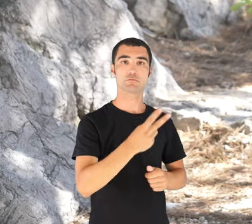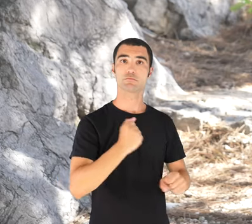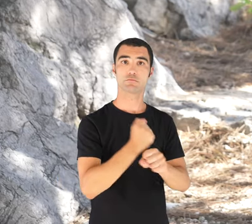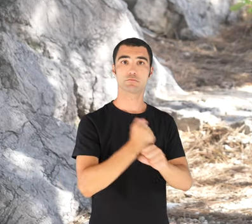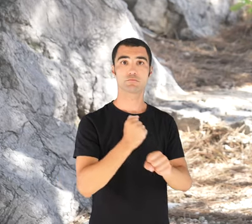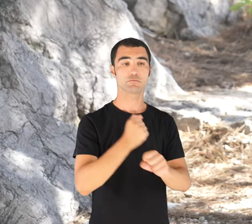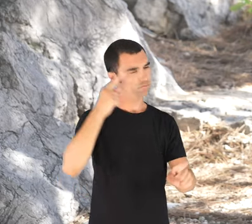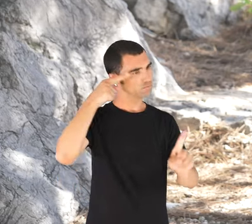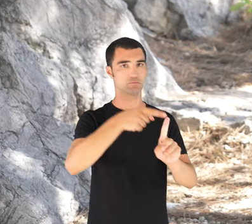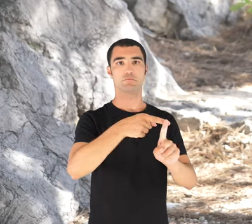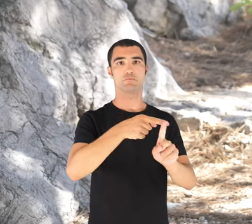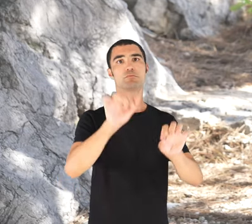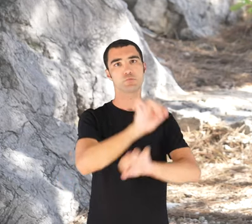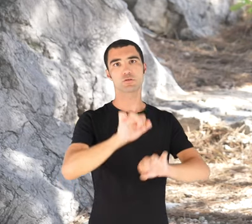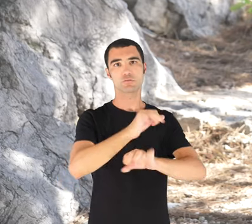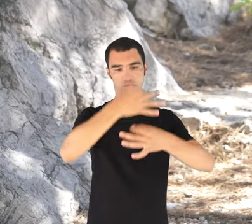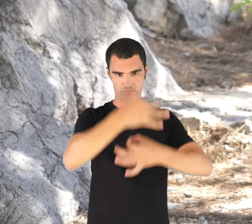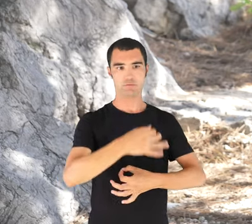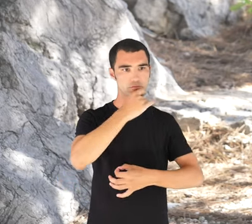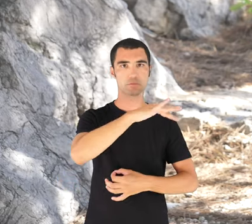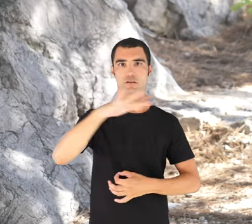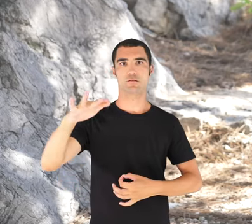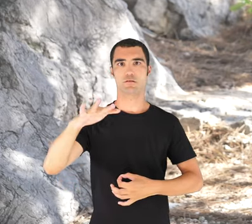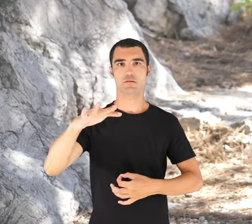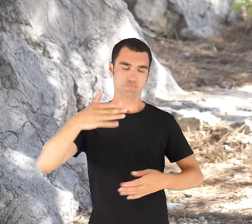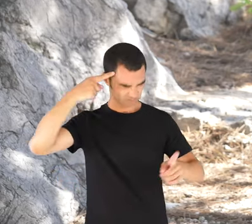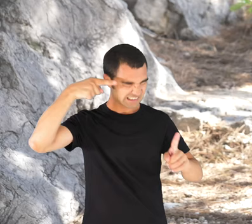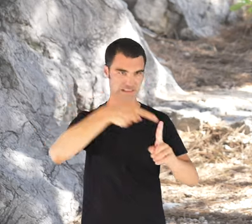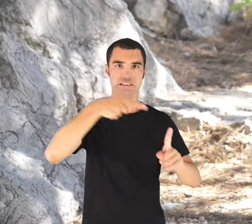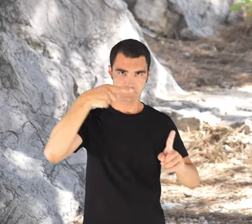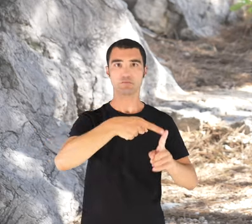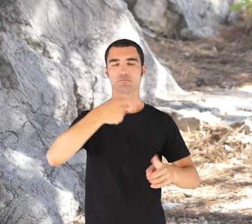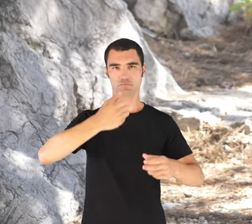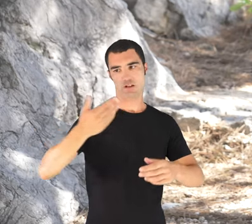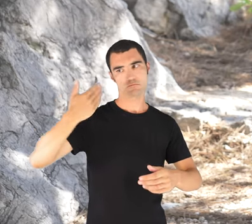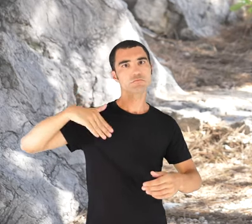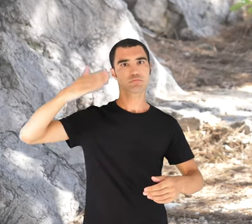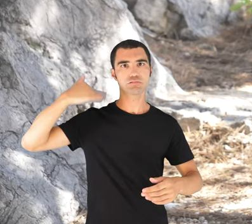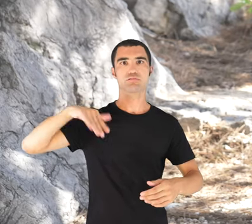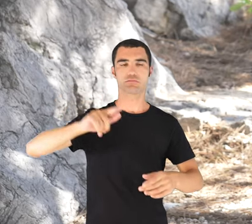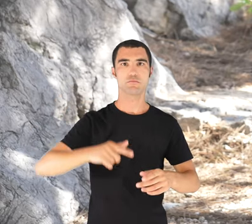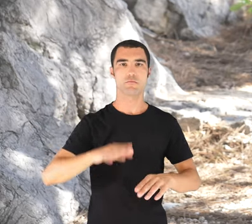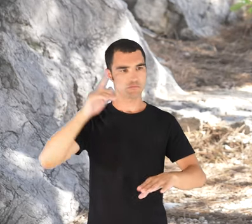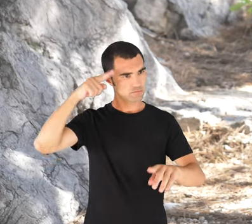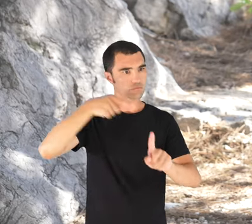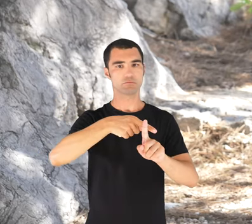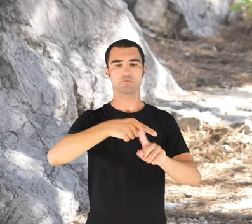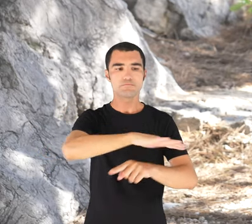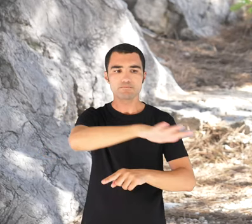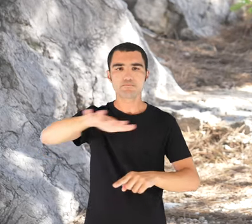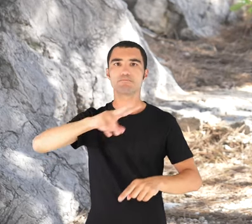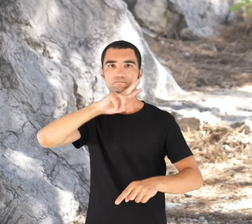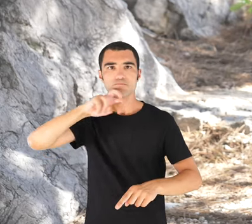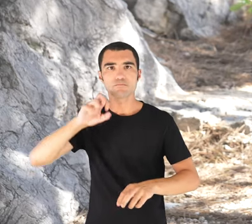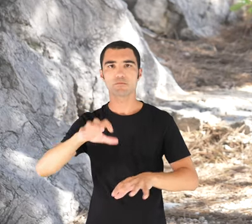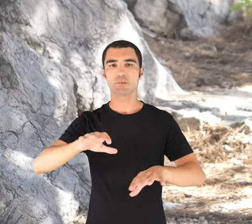protecció de la mà, que això fa estona que no us hi pegam, també, en tema de